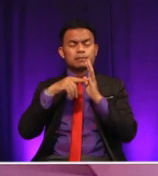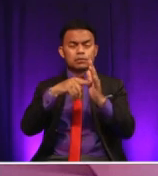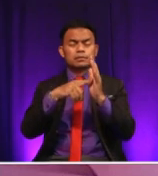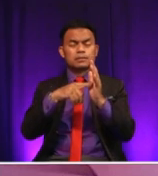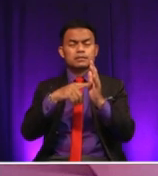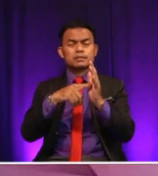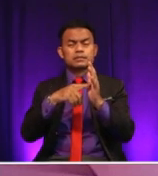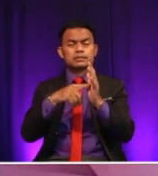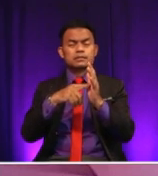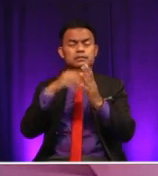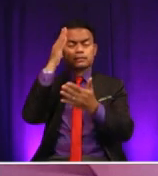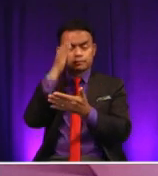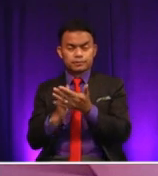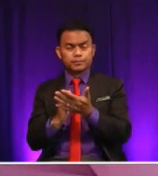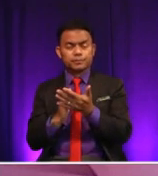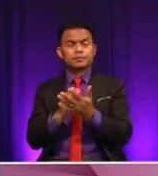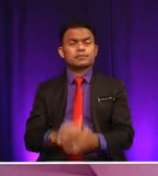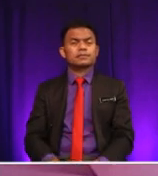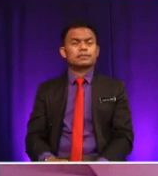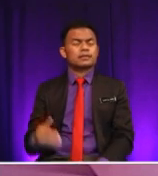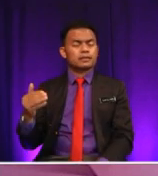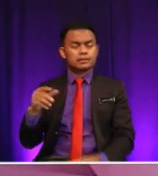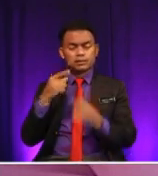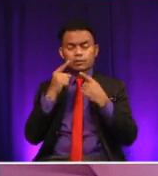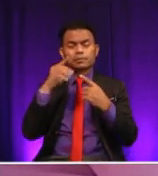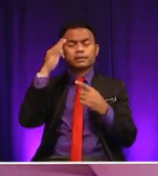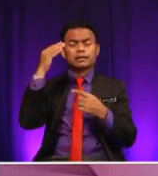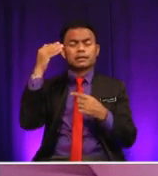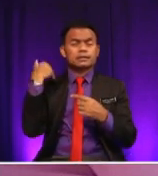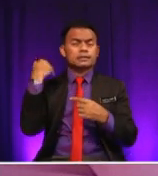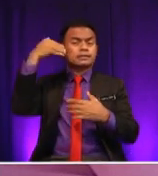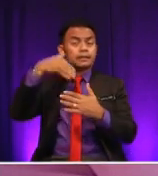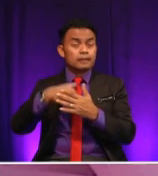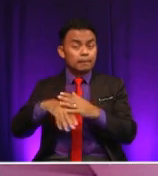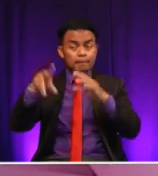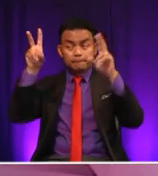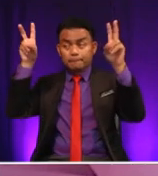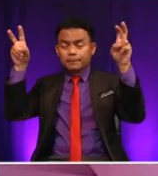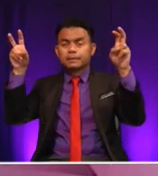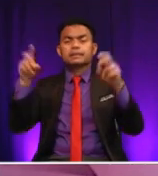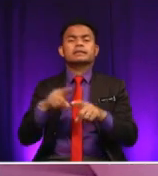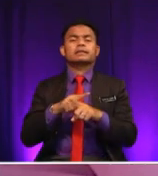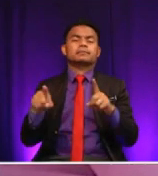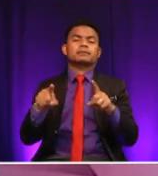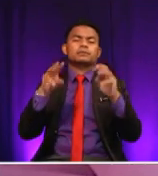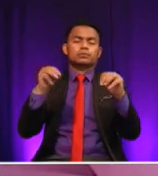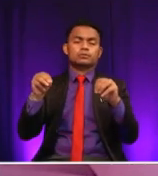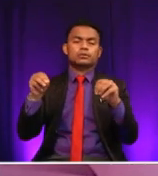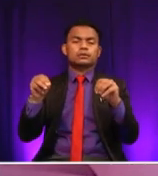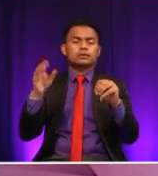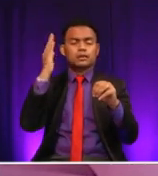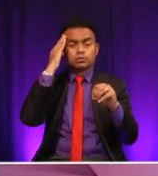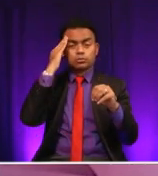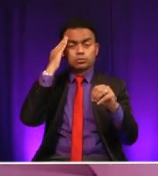jawaban sudah ada di dalam petikan yang diberi cuma murid-murid perlu memahami istilah